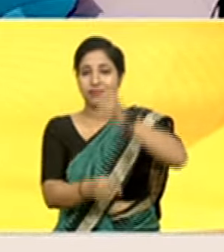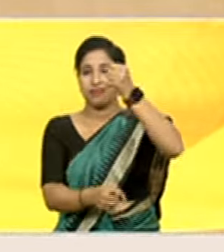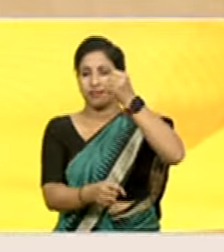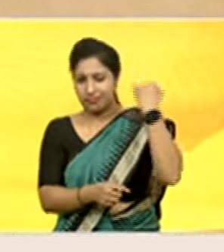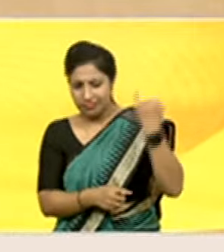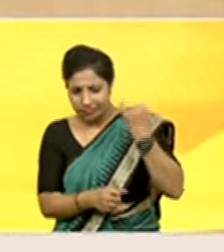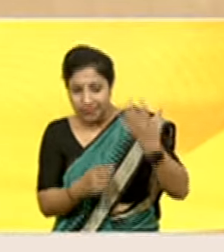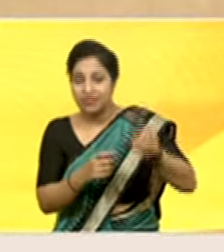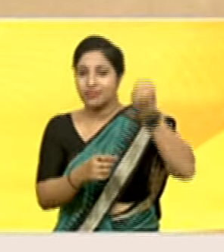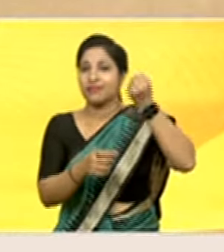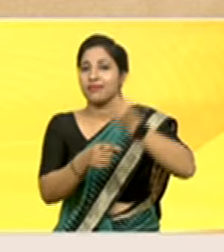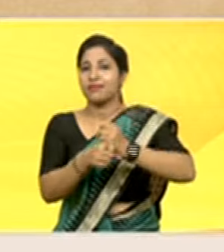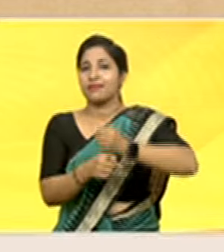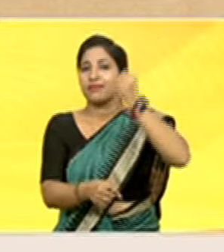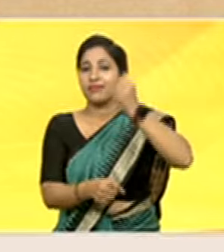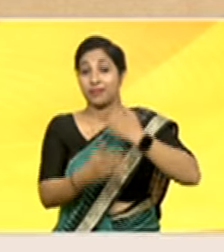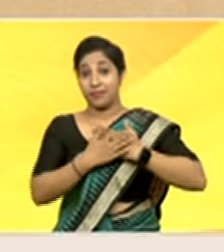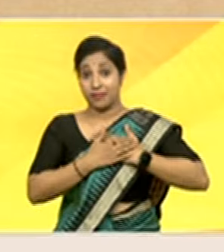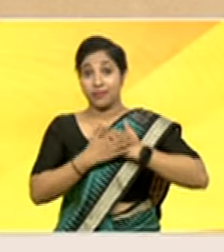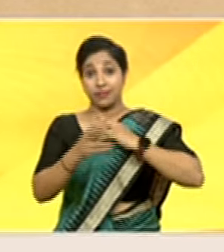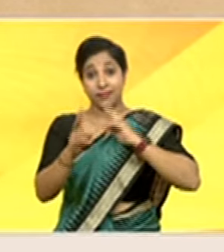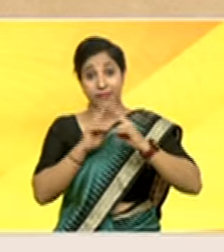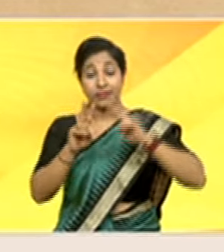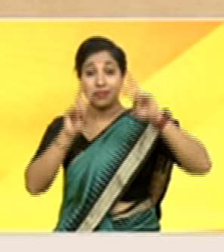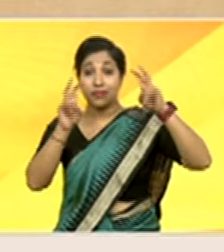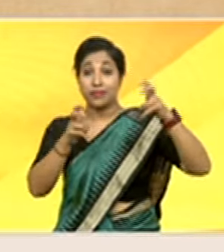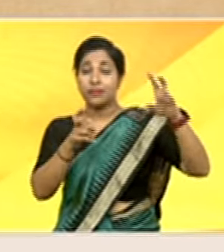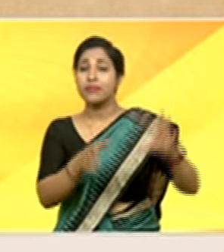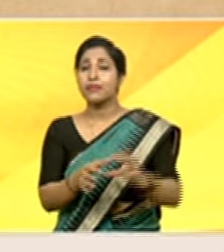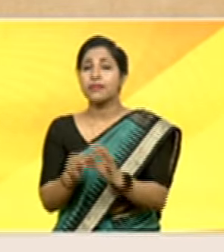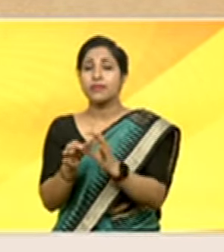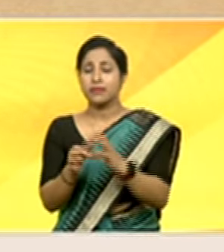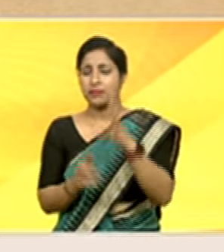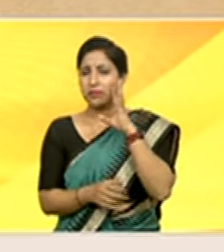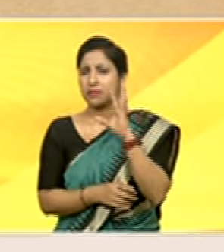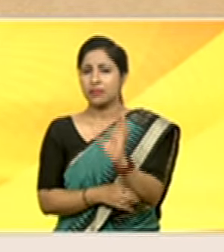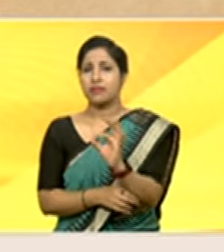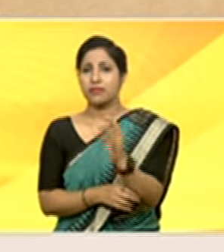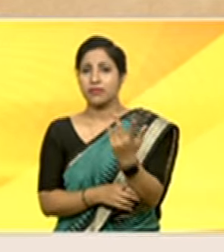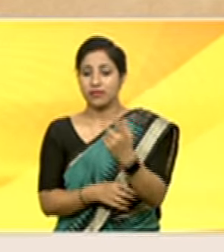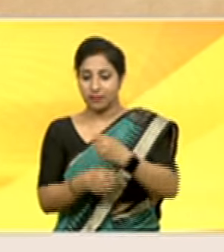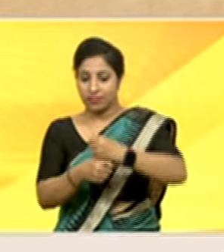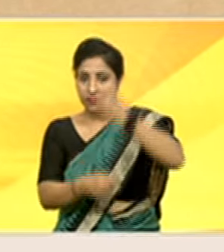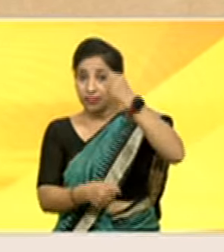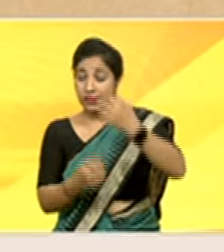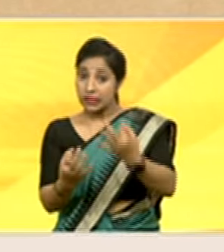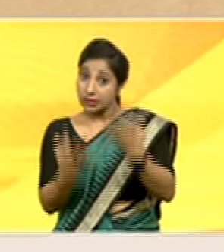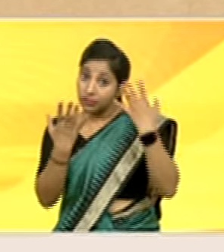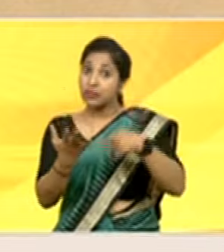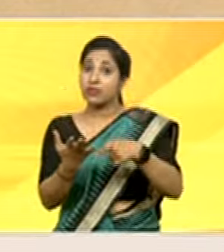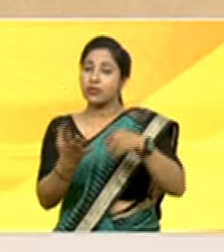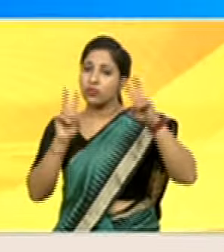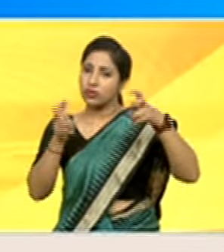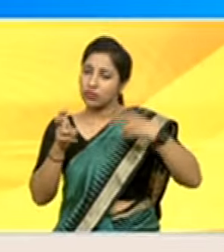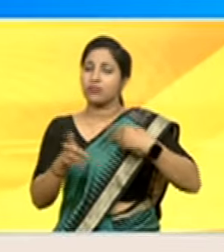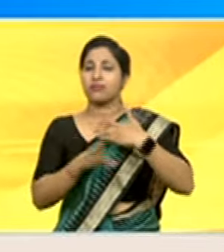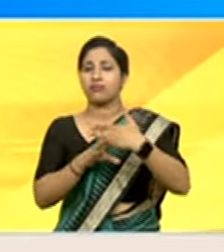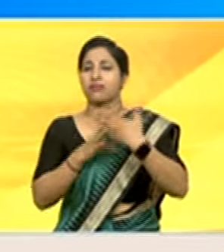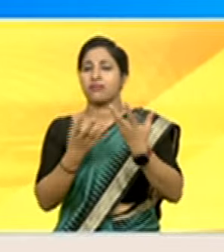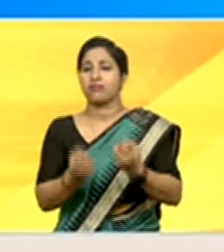मन की बात में आज मैं आपको एक खास तरग के चातों के बारे में बताना चाहता हूँ